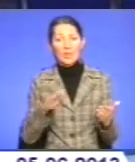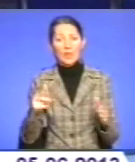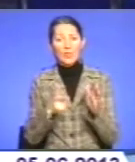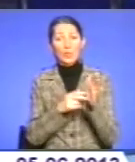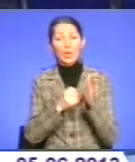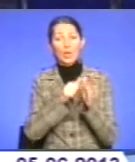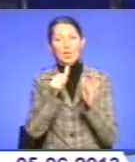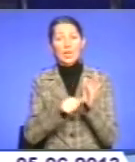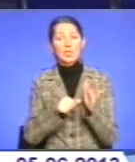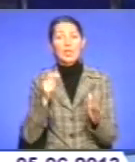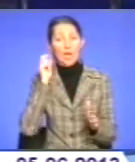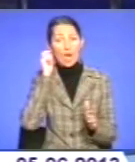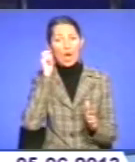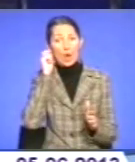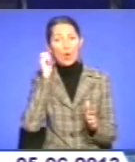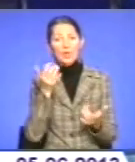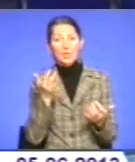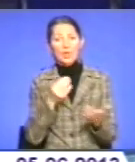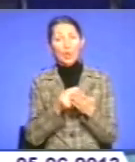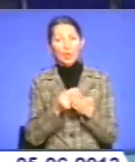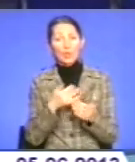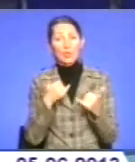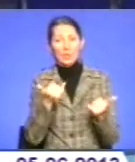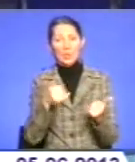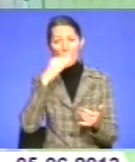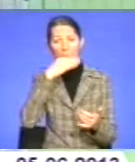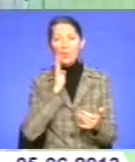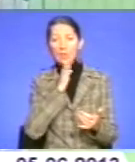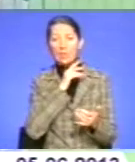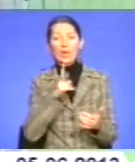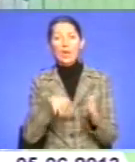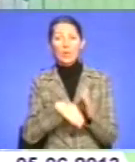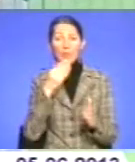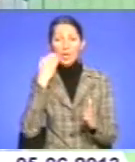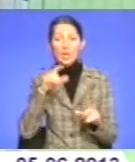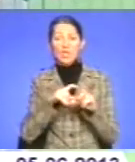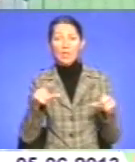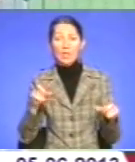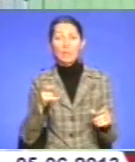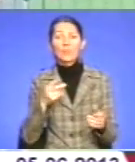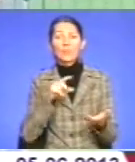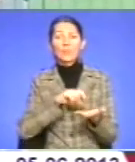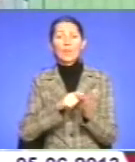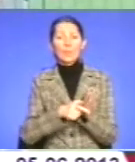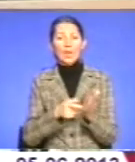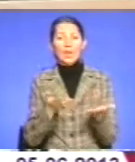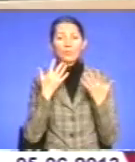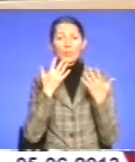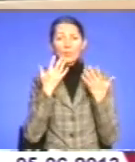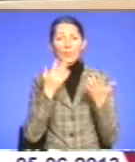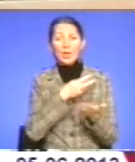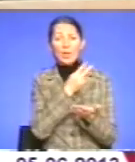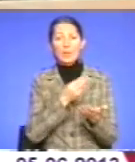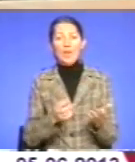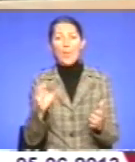обрати кращий заклад – дивимось у відеоматеріалі. У кімнатах ледь відчутний запах свіжої фарби, вичищена до